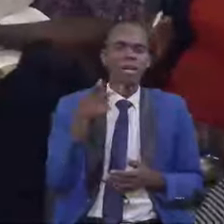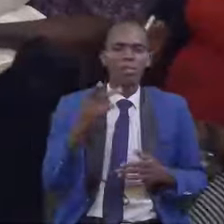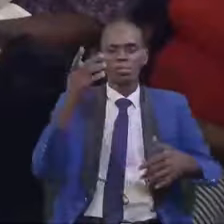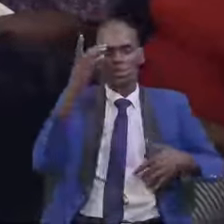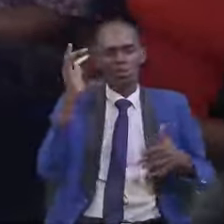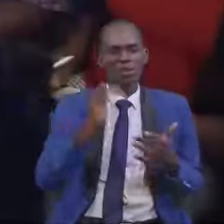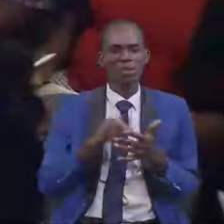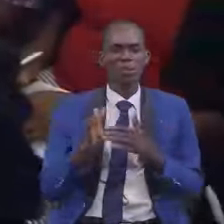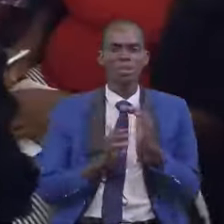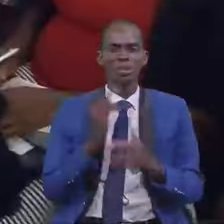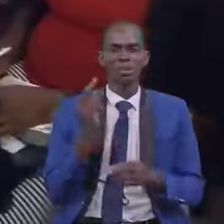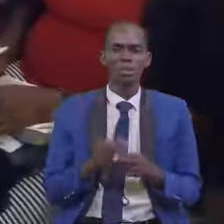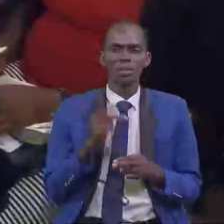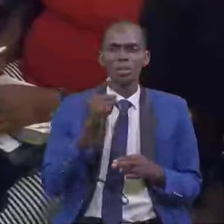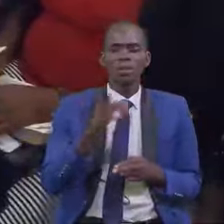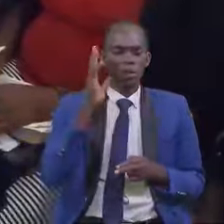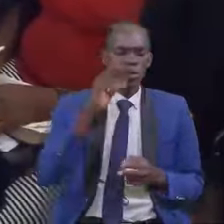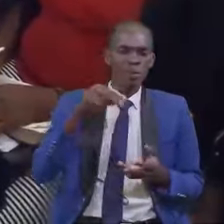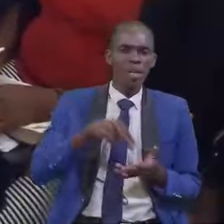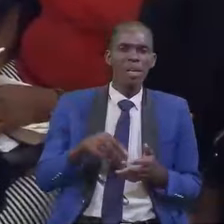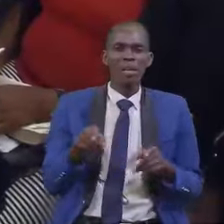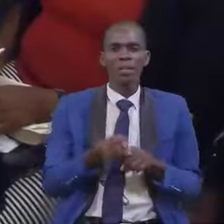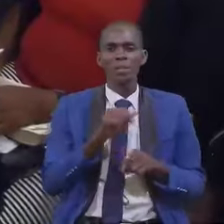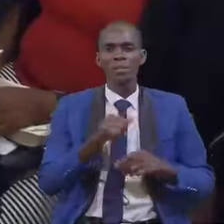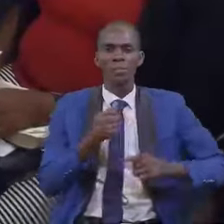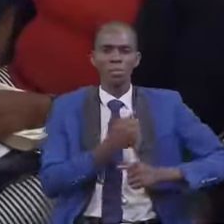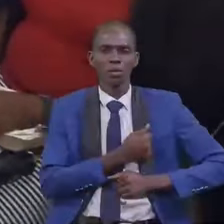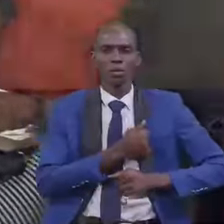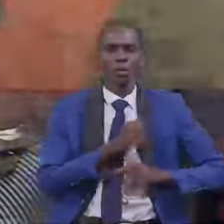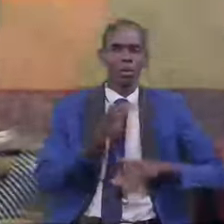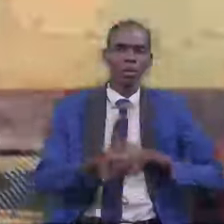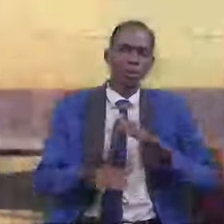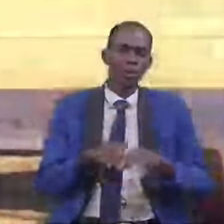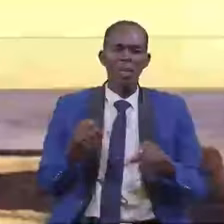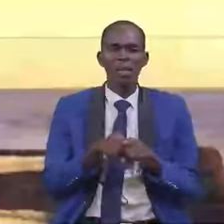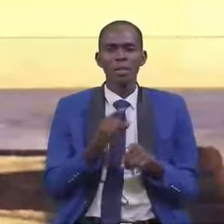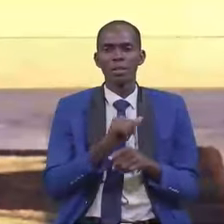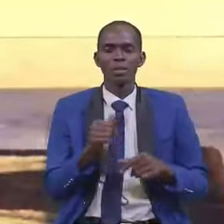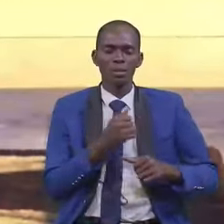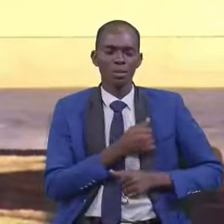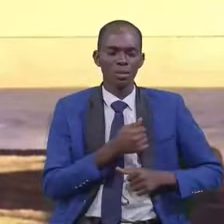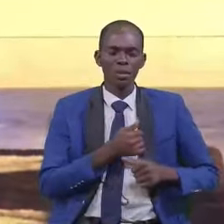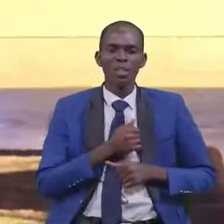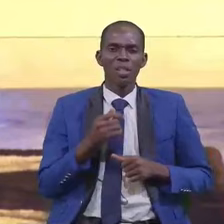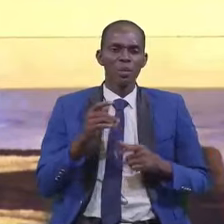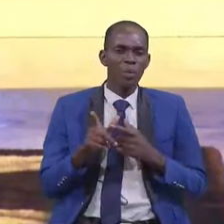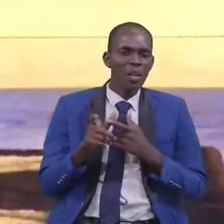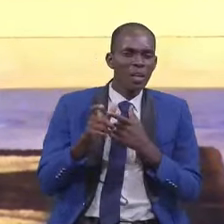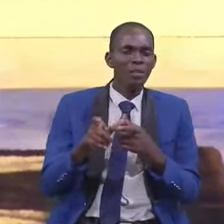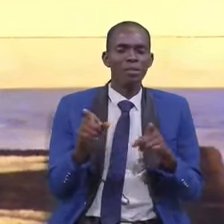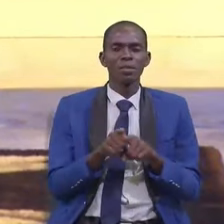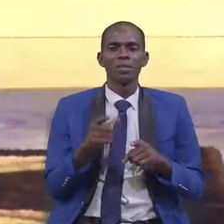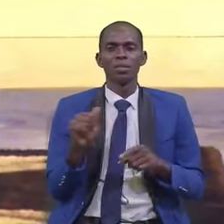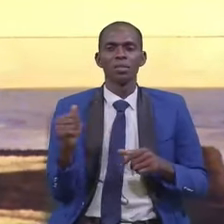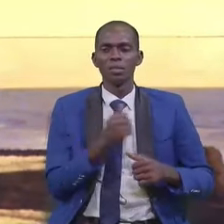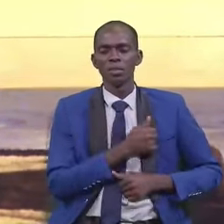Vous allez vous tenir debout comme un soldat. Vous allez marcher martialement comme un soldat. Vous allez marcher majestueusement comme un soldat. Et